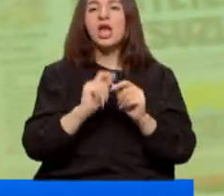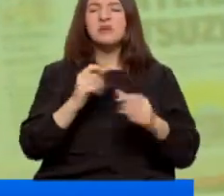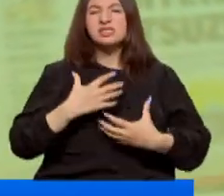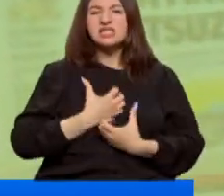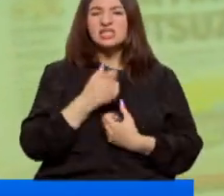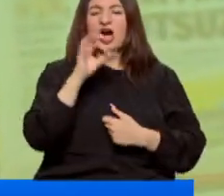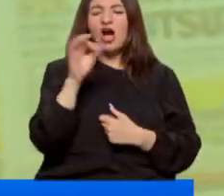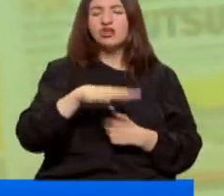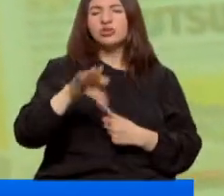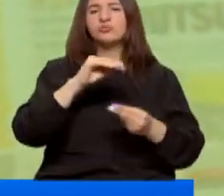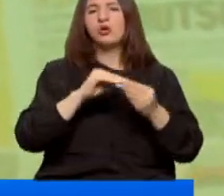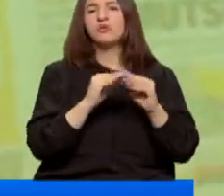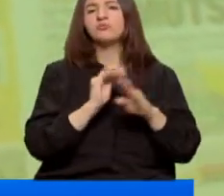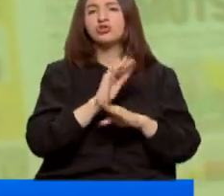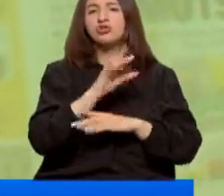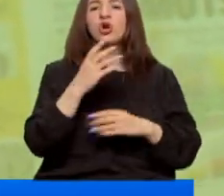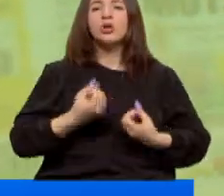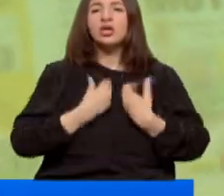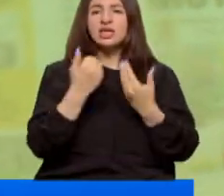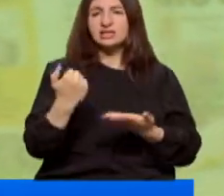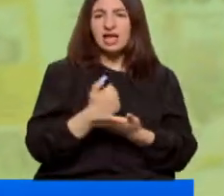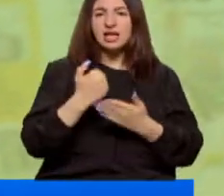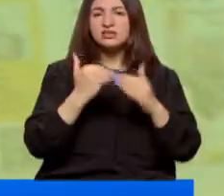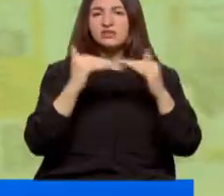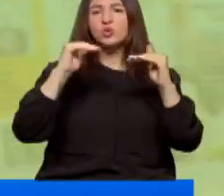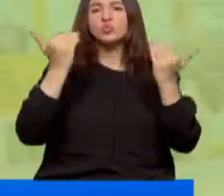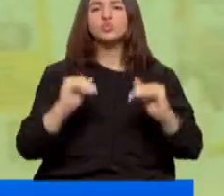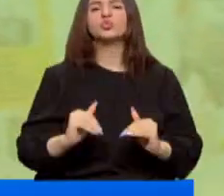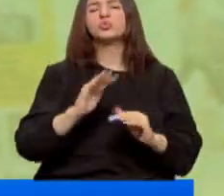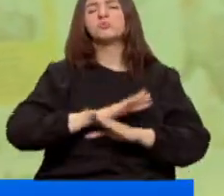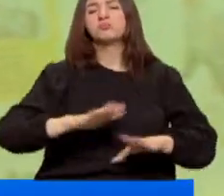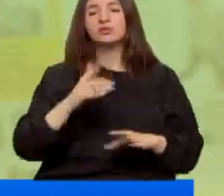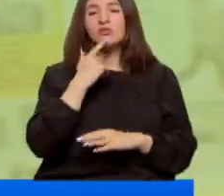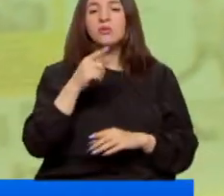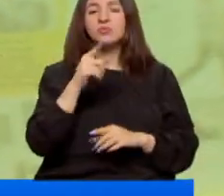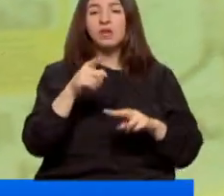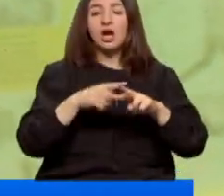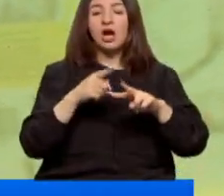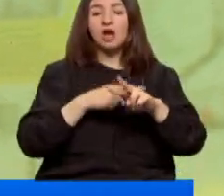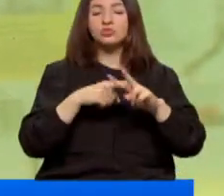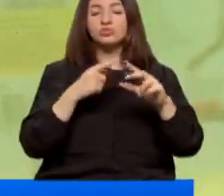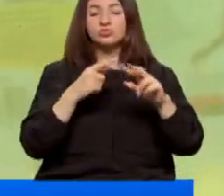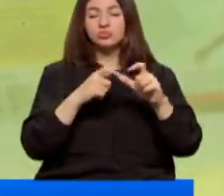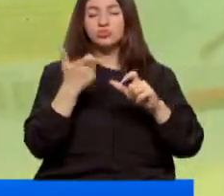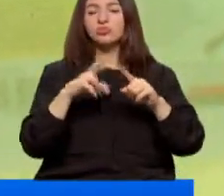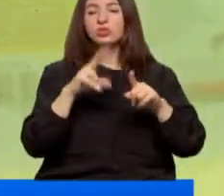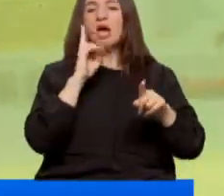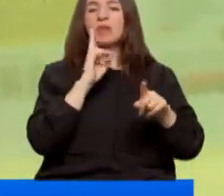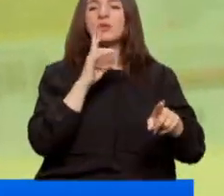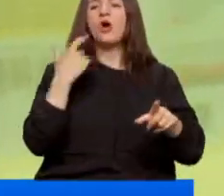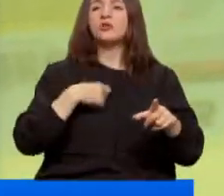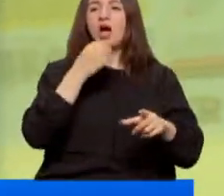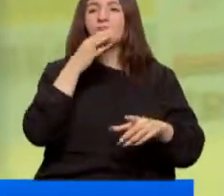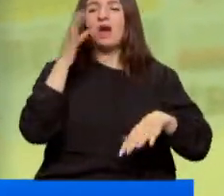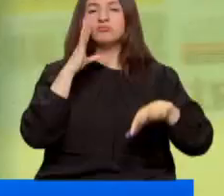kriz arıcıları da vurdu. Üreticinin gelir seviyesi düşük diyor bakın. Bu da Aysun Çetin Kılıç'ın özel haber ve